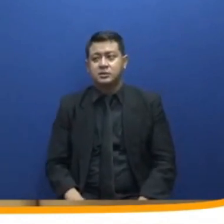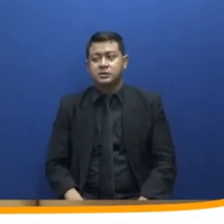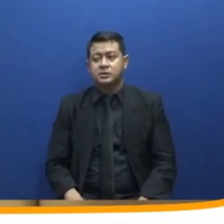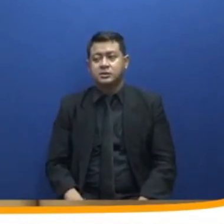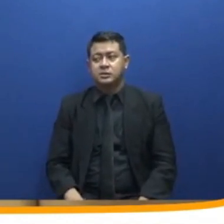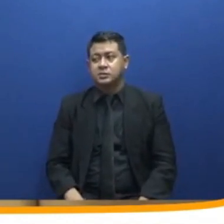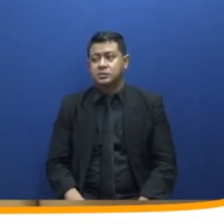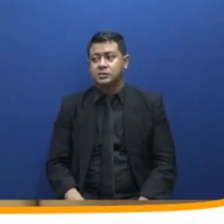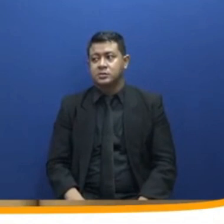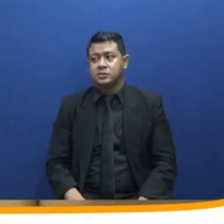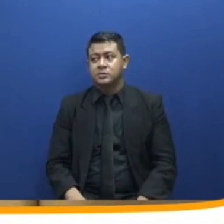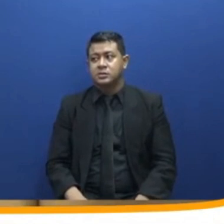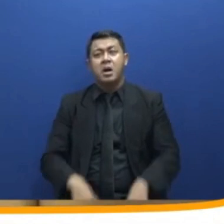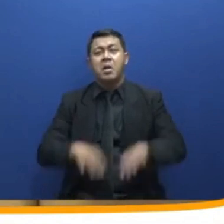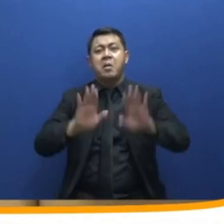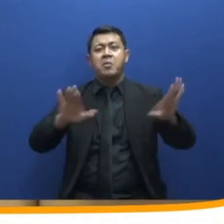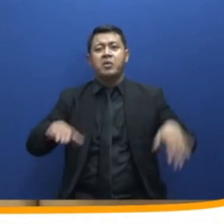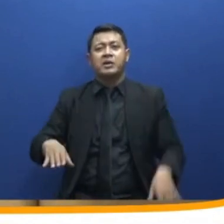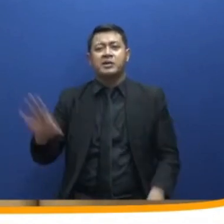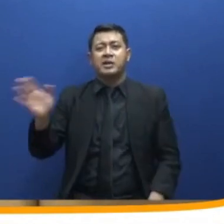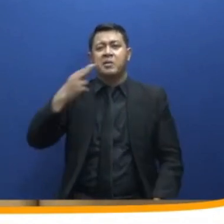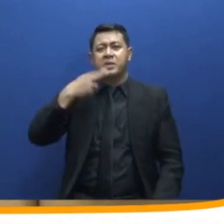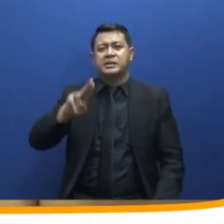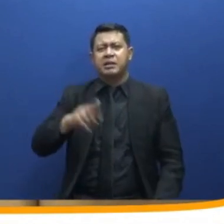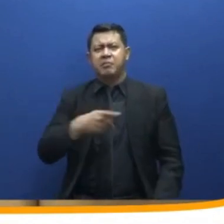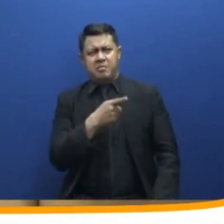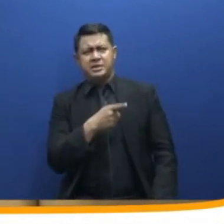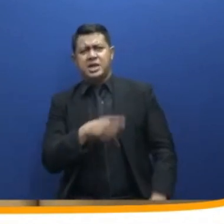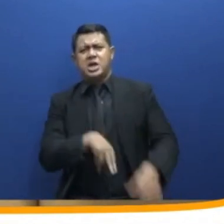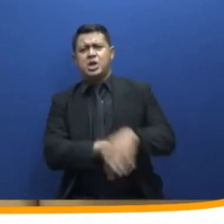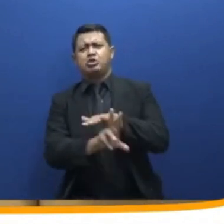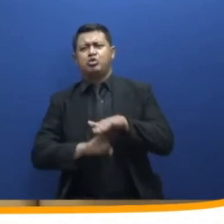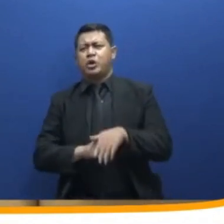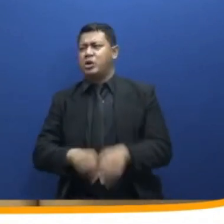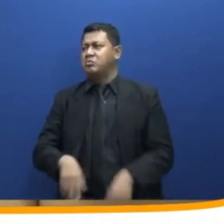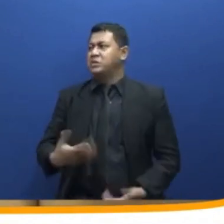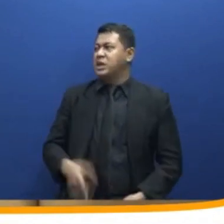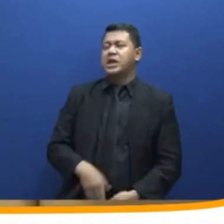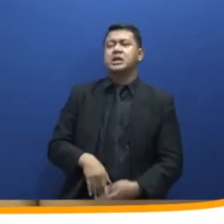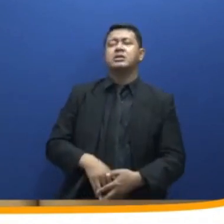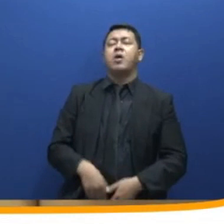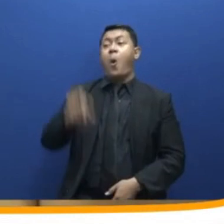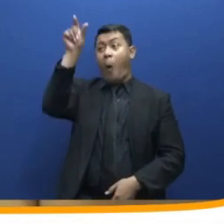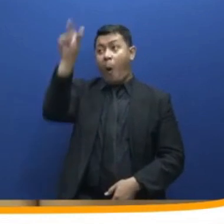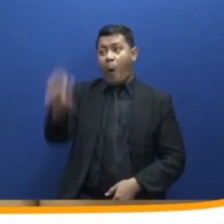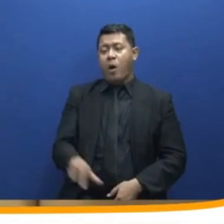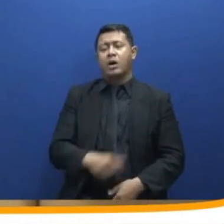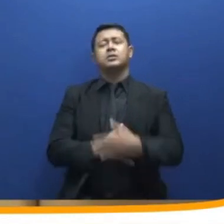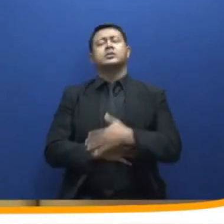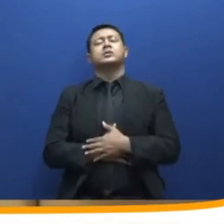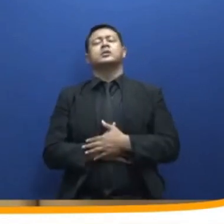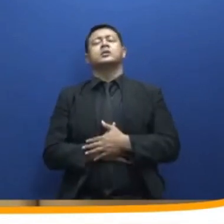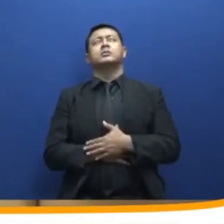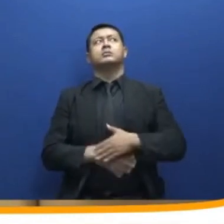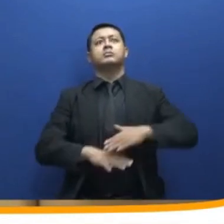ia para murid Tidak percaya Bisa jadi dicuri orang jenazahnya ya toh dicuri orang